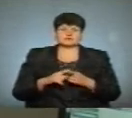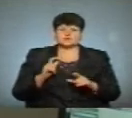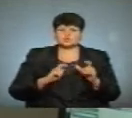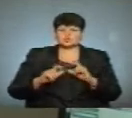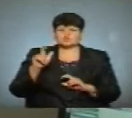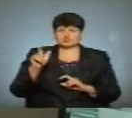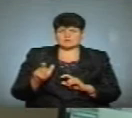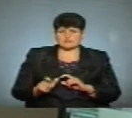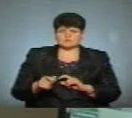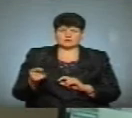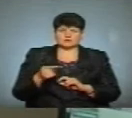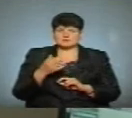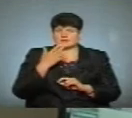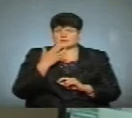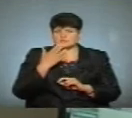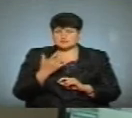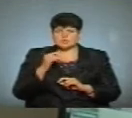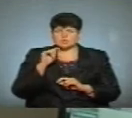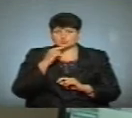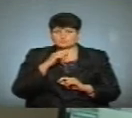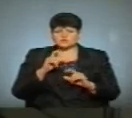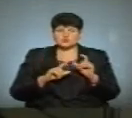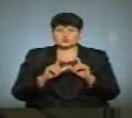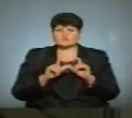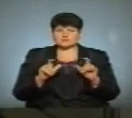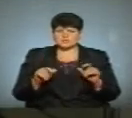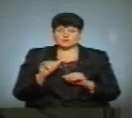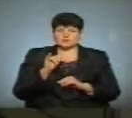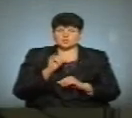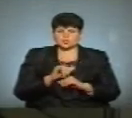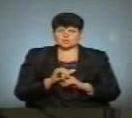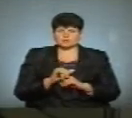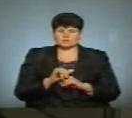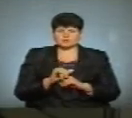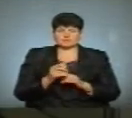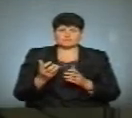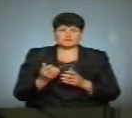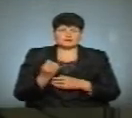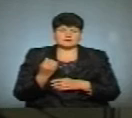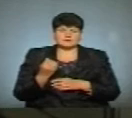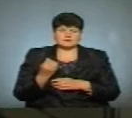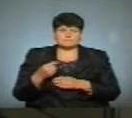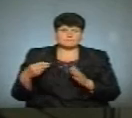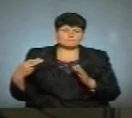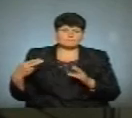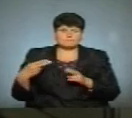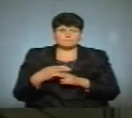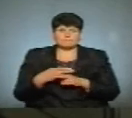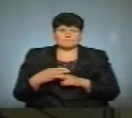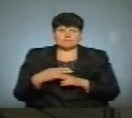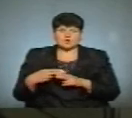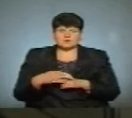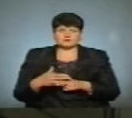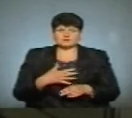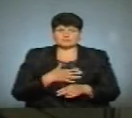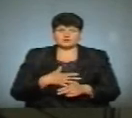студент Тернопільського національного економічного університету. В нього виявлено проникаюче ножове поранення грудної